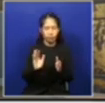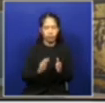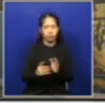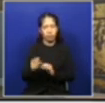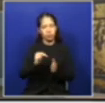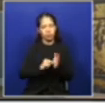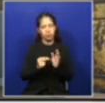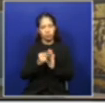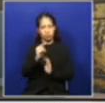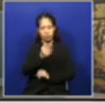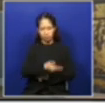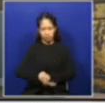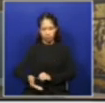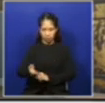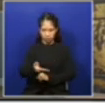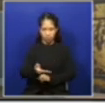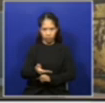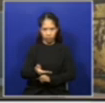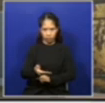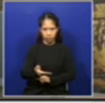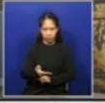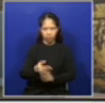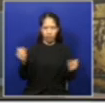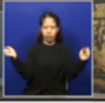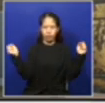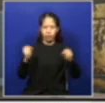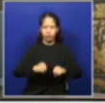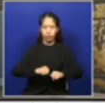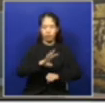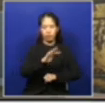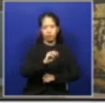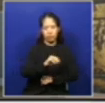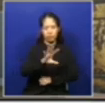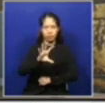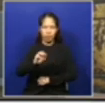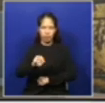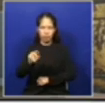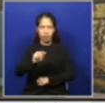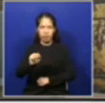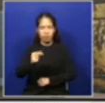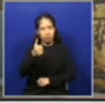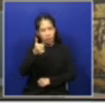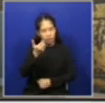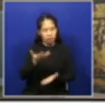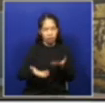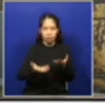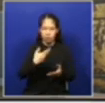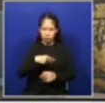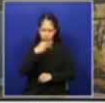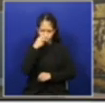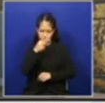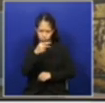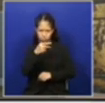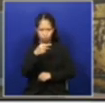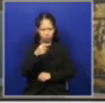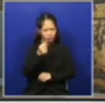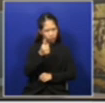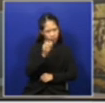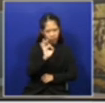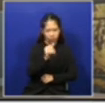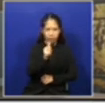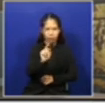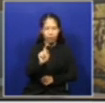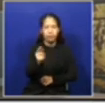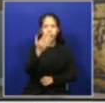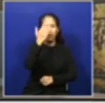ถที่จะให้งานงวดนั้นออกไป 40% 50% หรือตามสัดส่วนงานที่เสร็จเรียบร้อยแล้วเพื่อให้เกิด